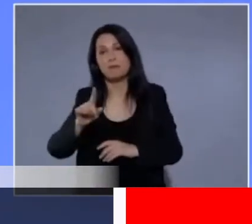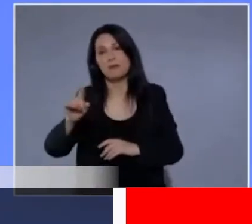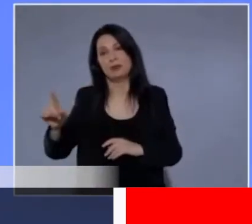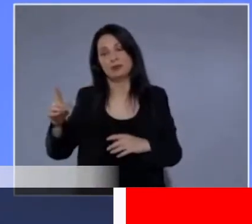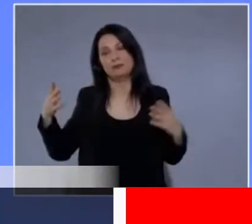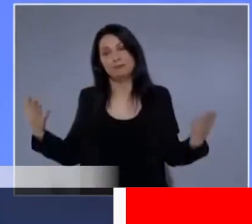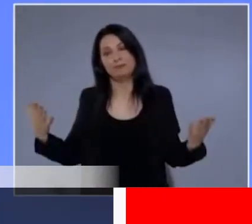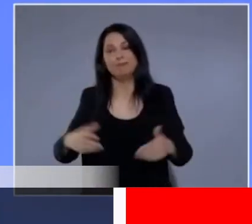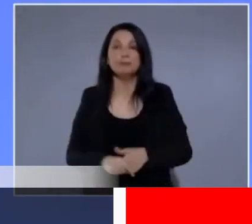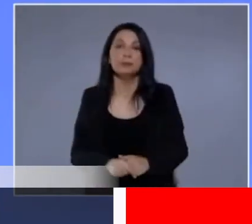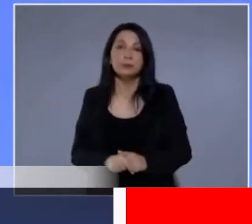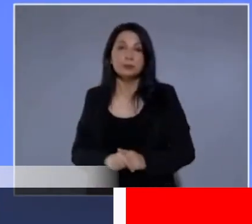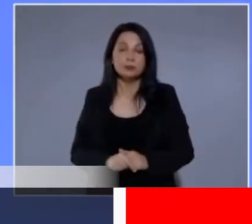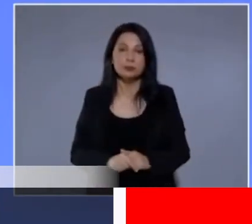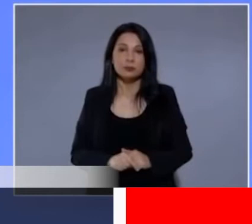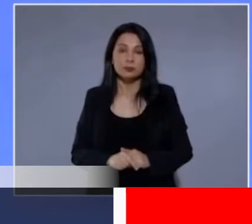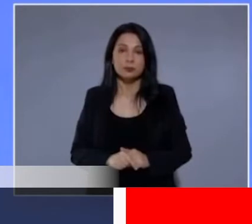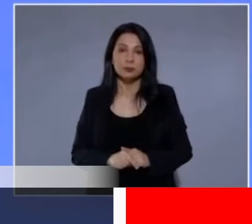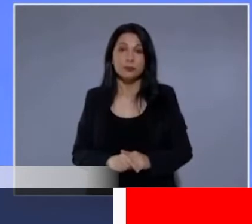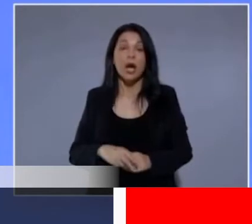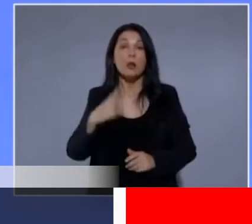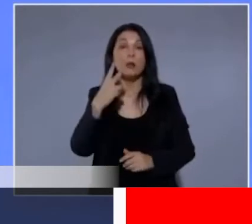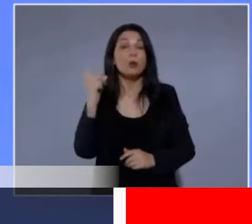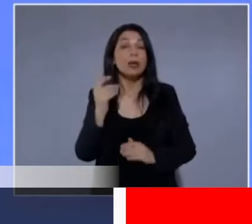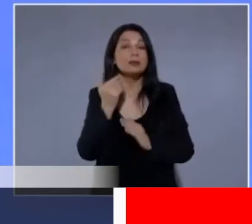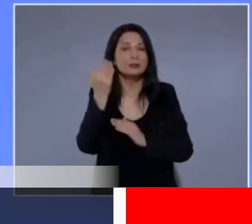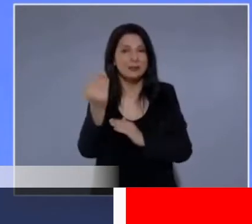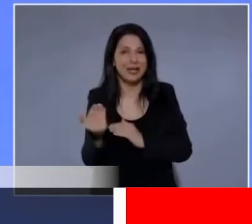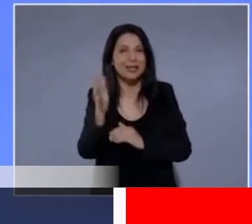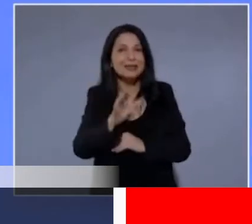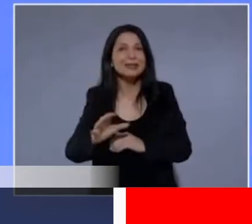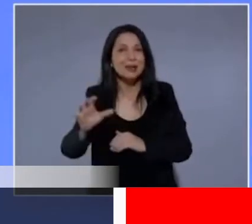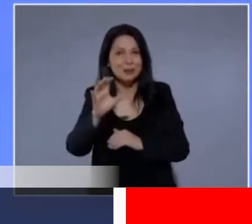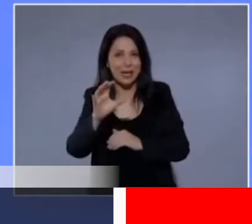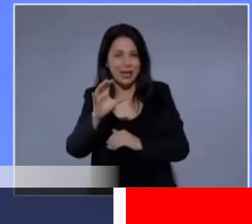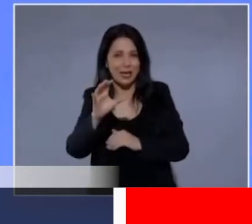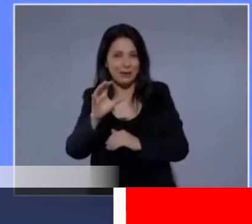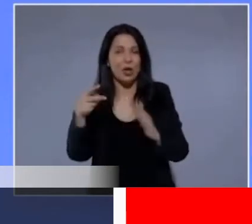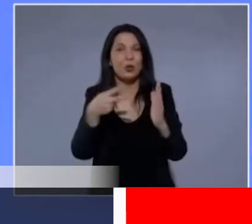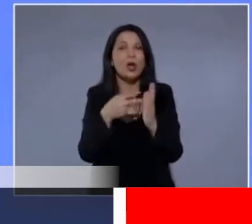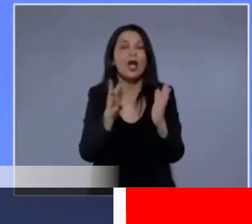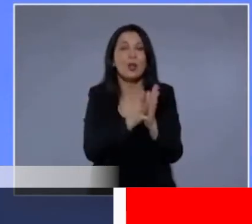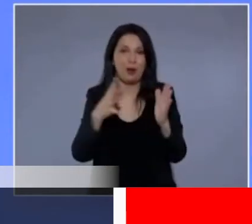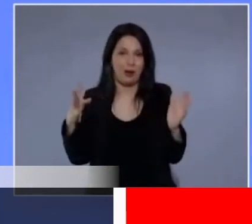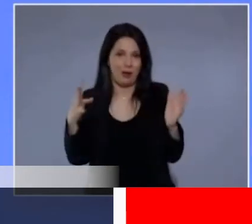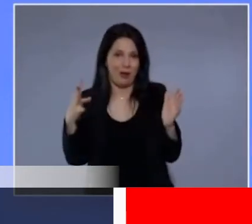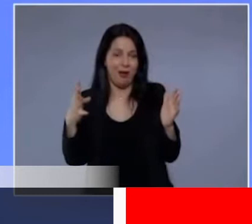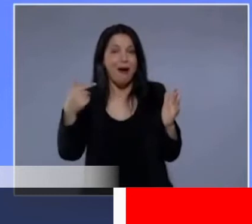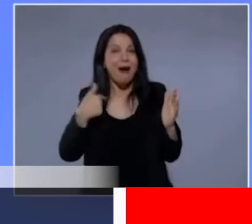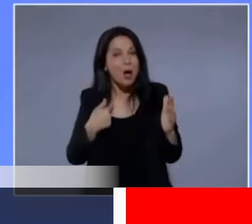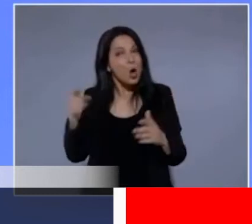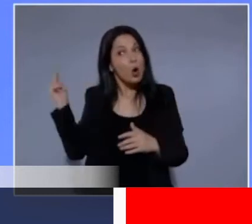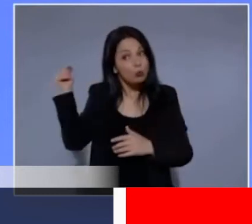Δύο μήνες αργότερα, στις 7 Σεπτεμβρίου του 2019, από το βήμα της Διεθνούς